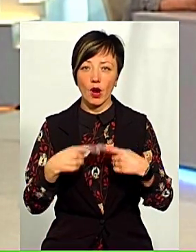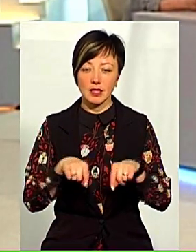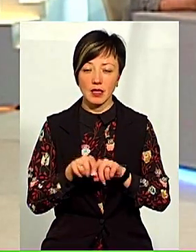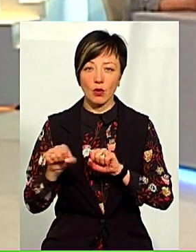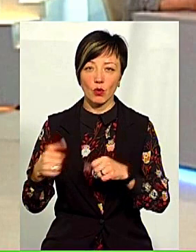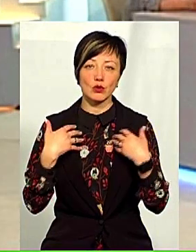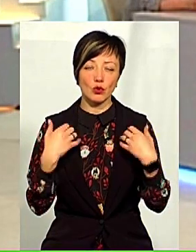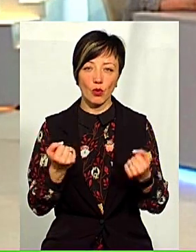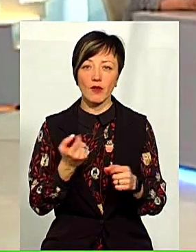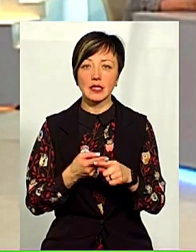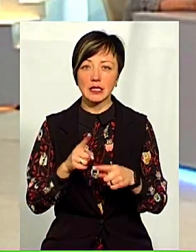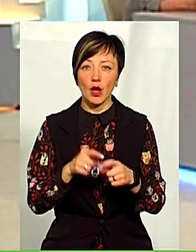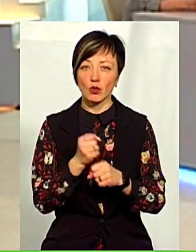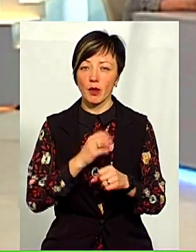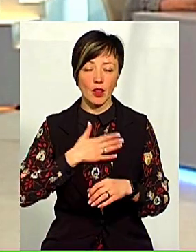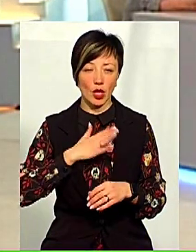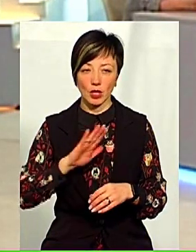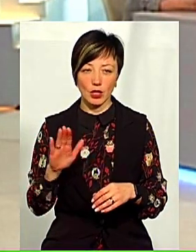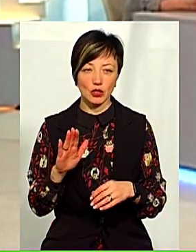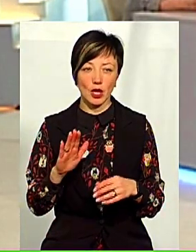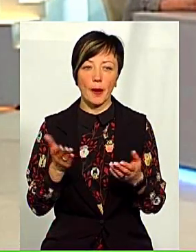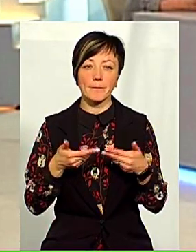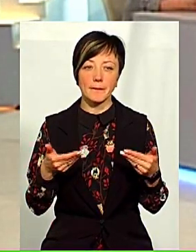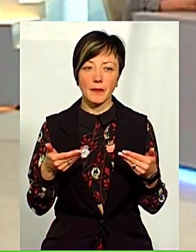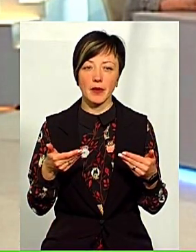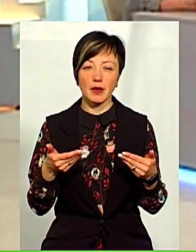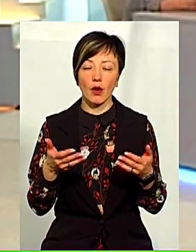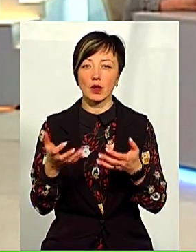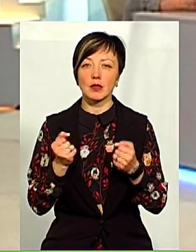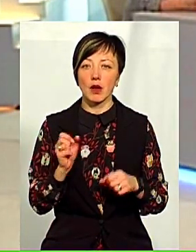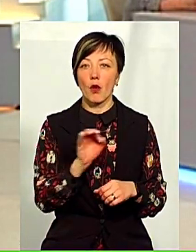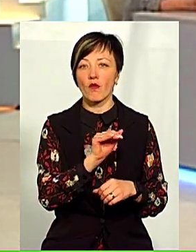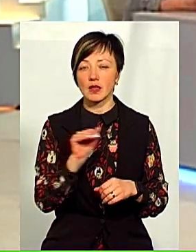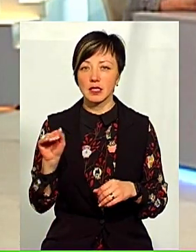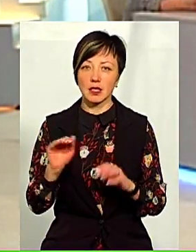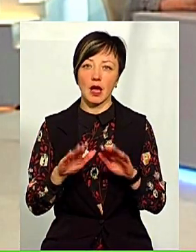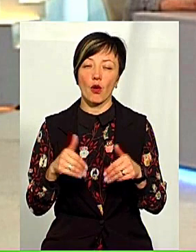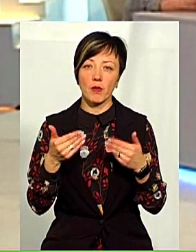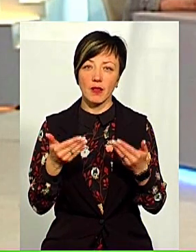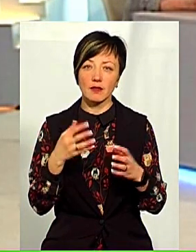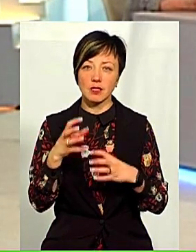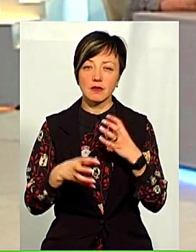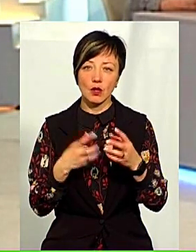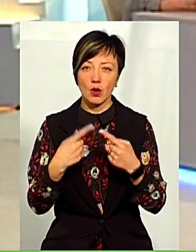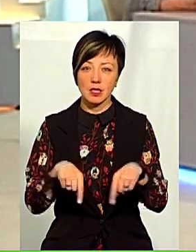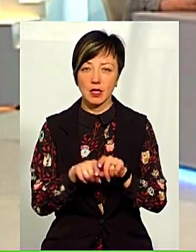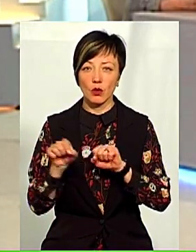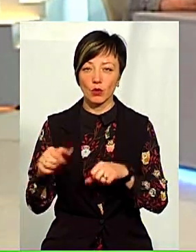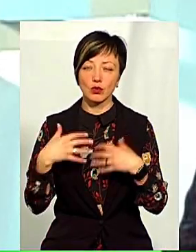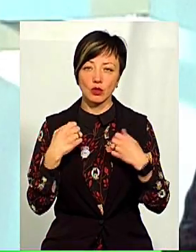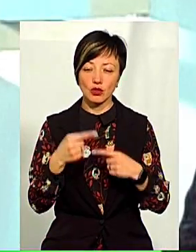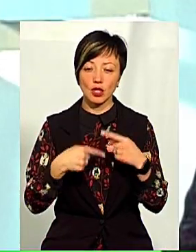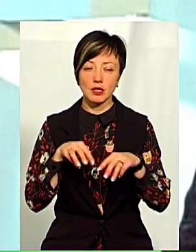Це розробка не наша, але ми їх отримали офіційно за рекомендації Всесвітньої організації охорони